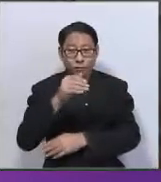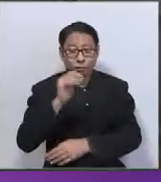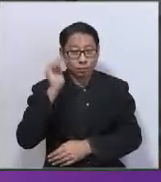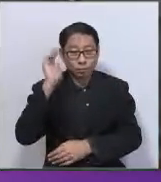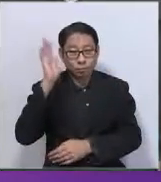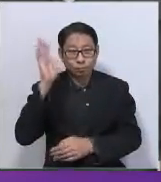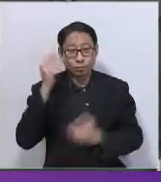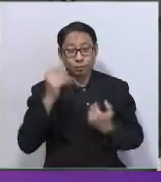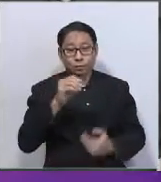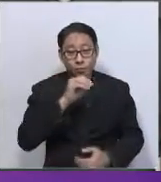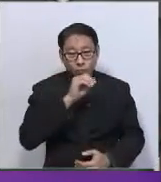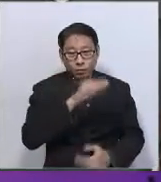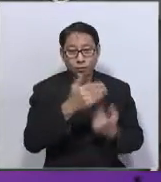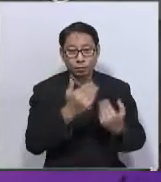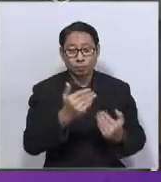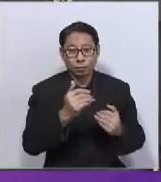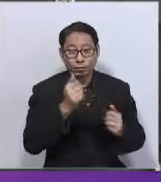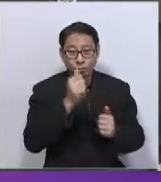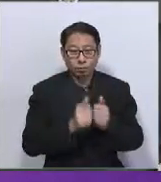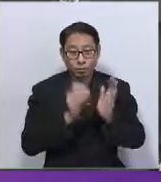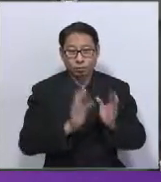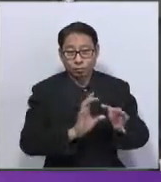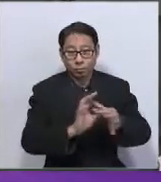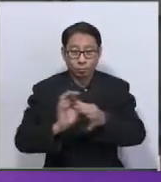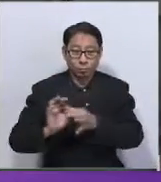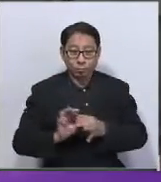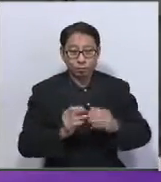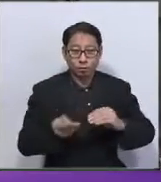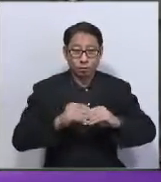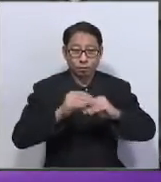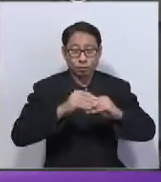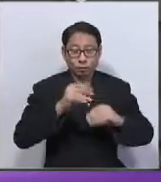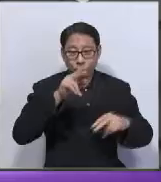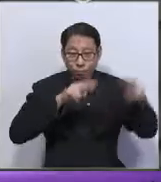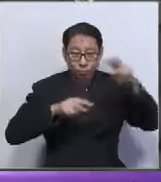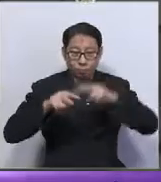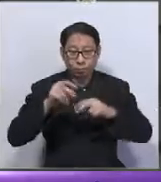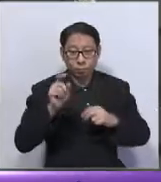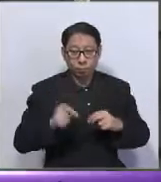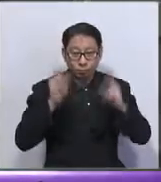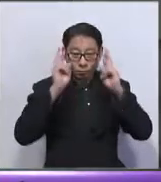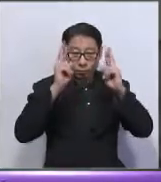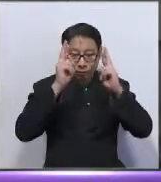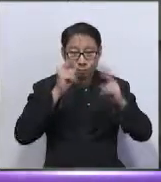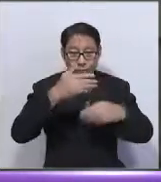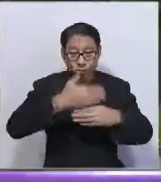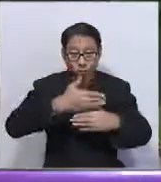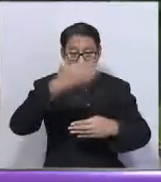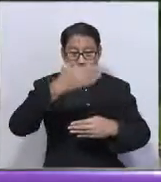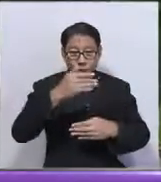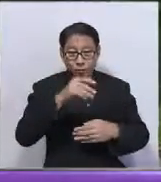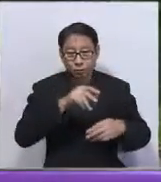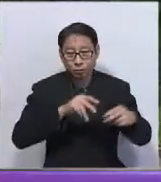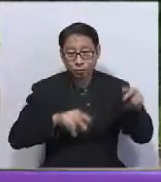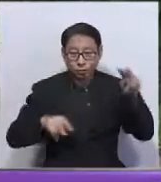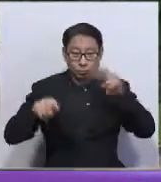ว่าตอนนี้ได้สั่งการไปยังเจ้าหน้าที่ทุกหน่วยที่เกี่ยวข้องให้เพิ่มมาตรการเข้มข้นเฝ้าระวังตั้งจุดตรวจจุดสกัดในพื้นที่เสี่ยง